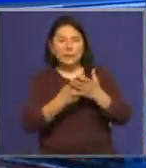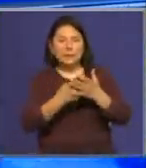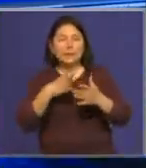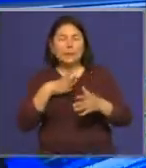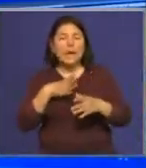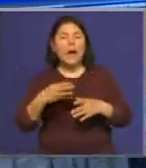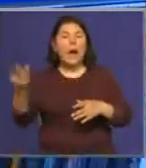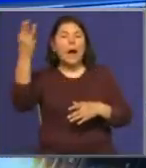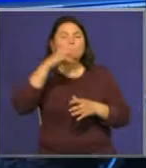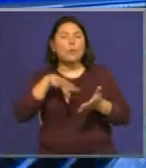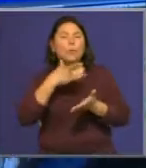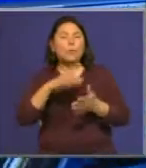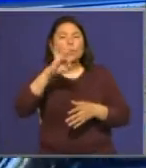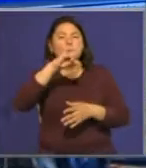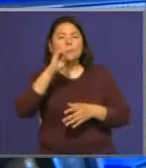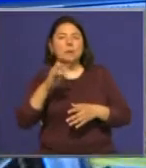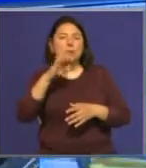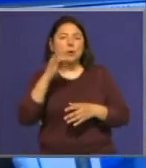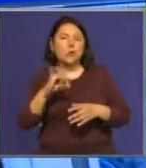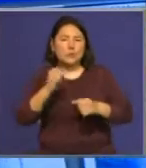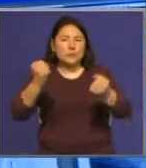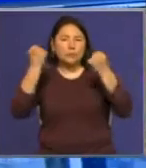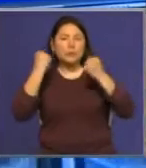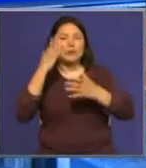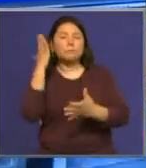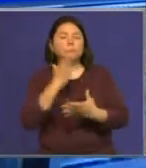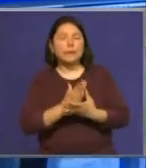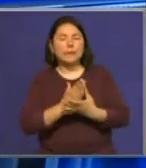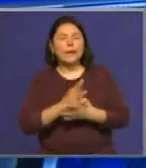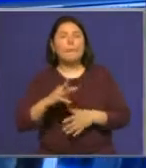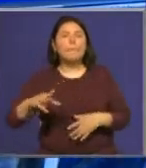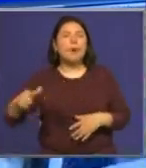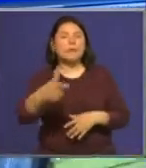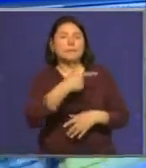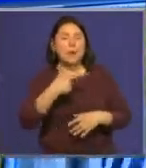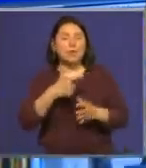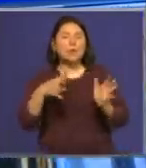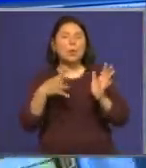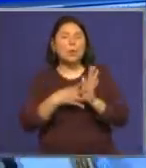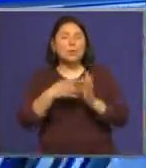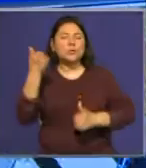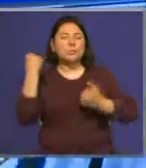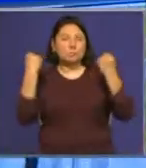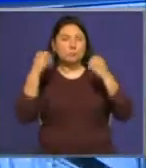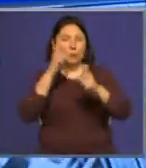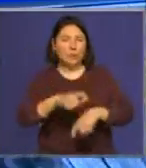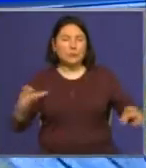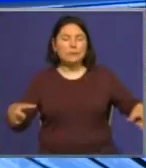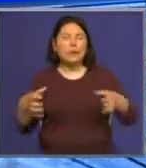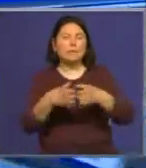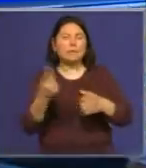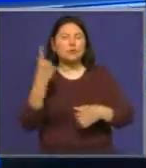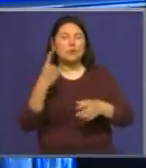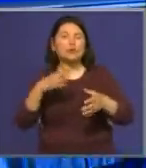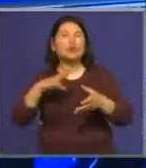арасында Ақтау, Жаңаөзен қаласы мен Бейнеу ауданының спортшылары бар. Маңғыстаулықтар арасынан 9-а чемпион атанып, жалпы командалық бірінші